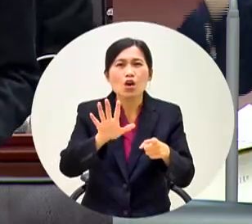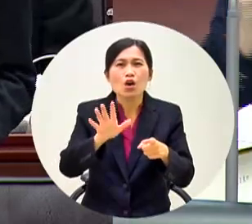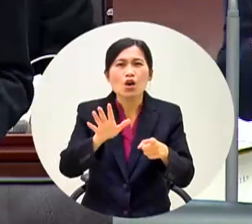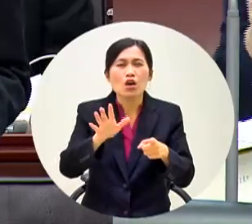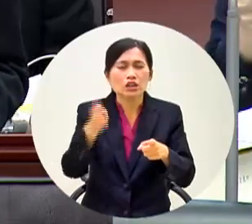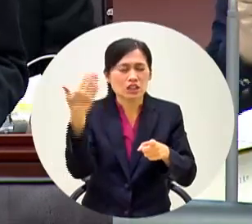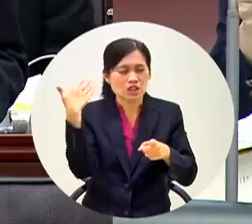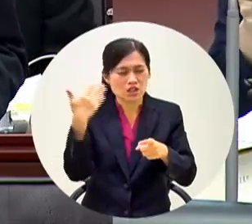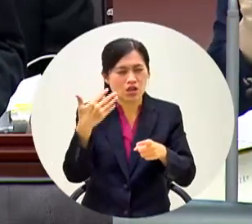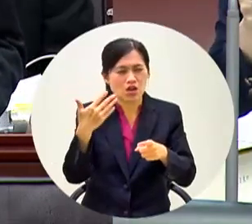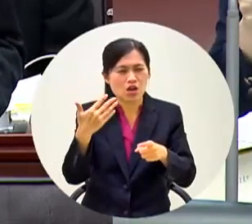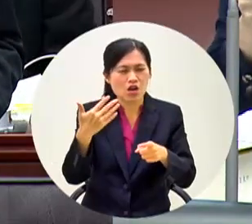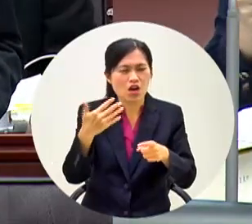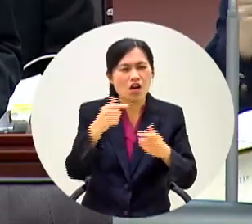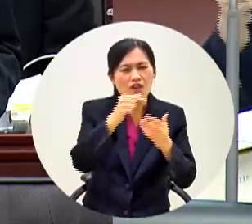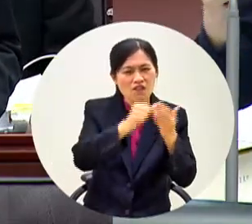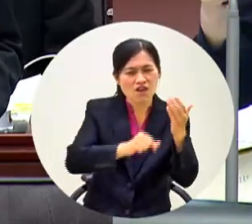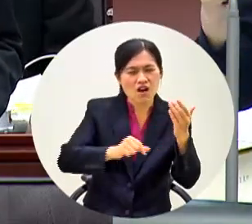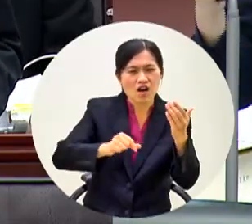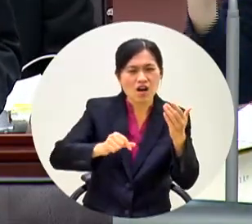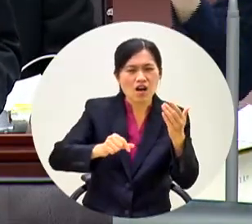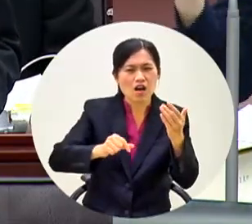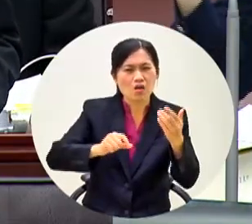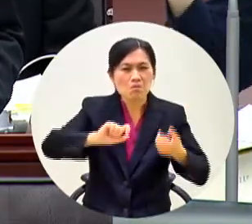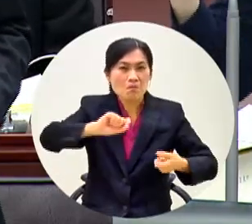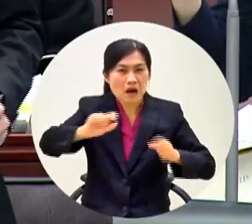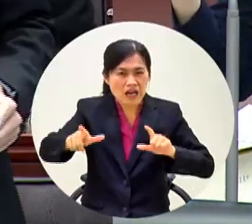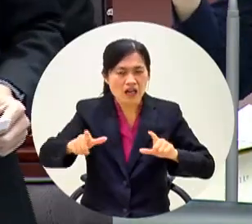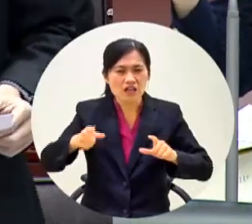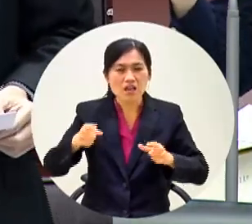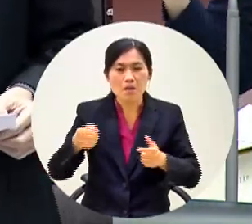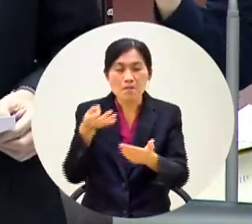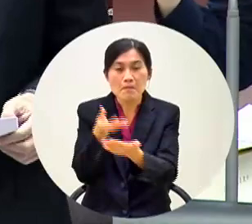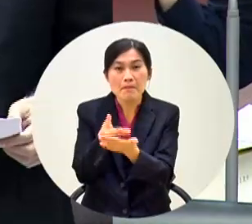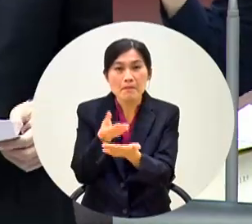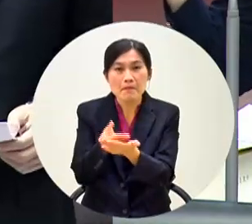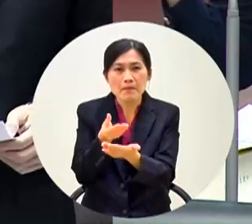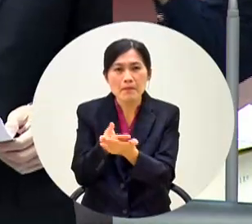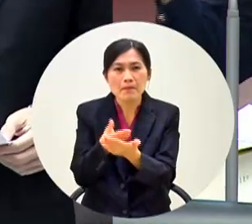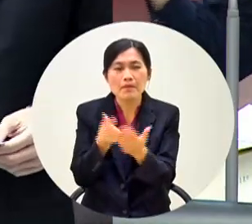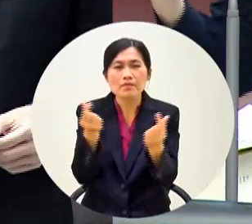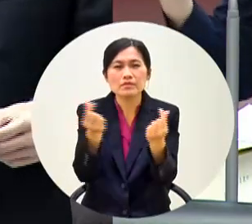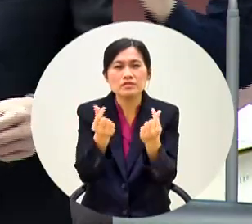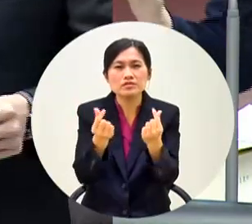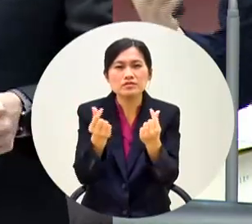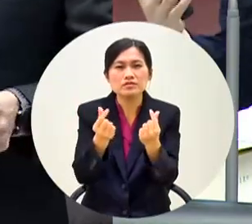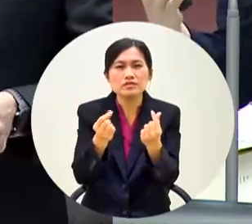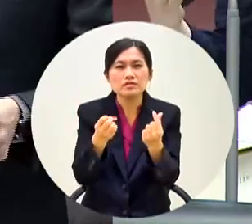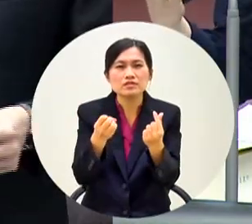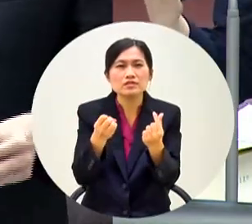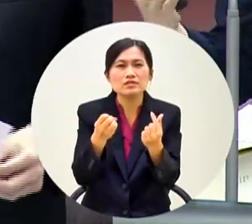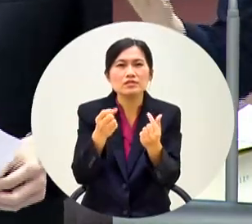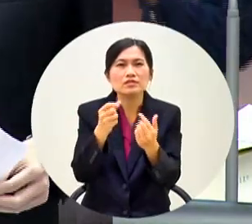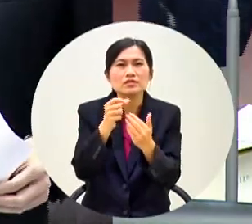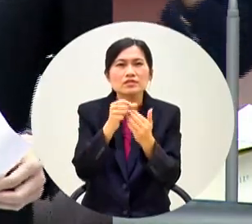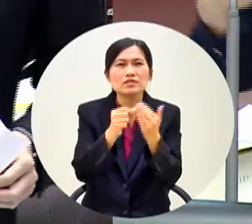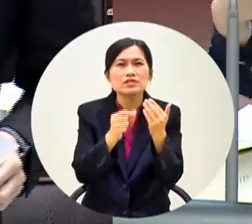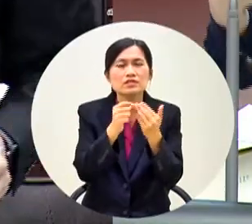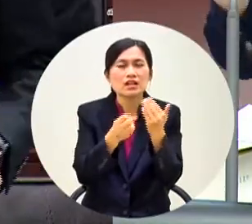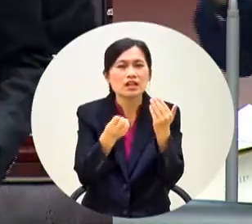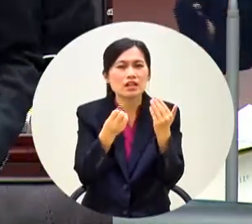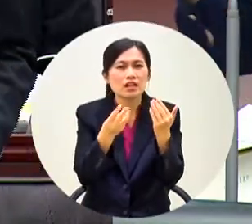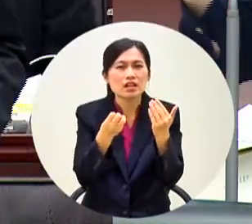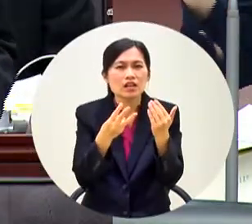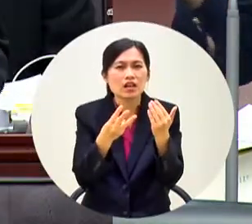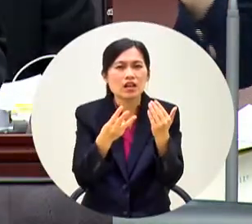当时的法令不同的地方，你要去赔偿很多的。譬如说当时三板渔法没有放进去里面，后面也必